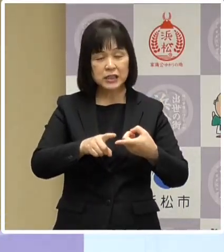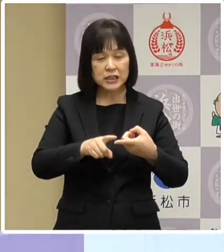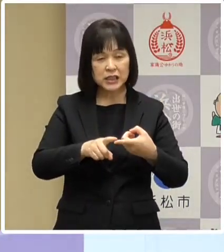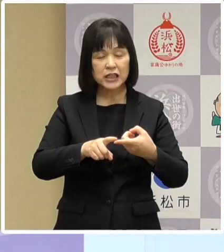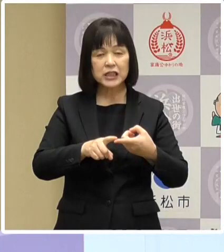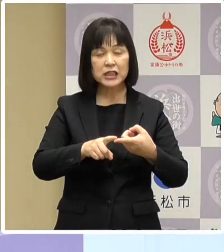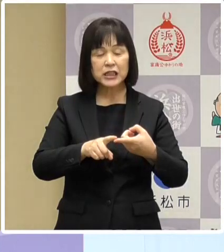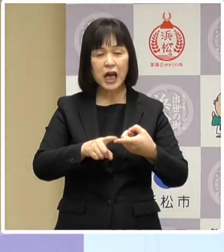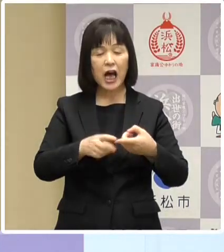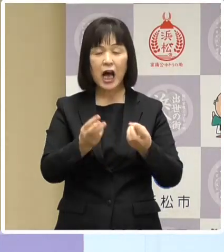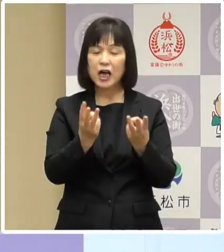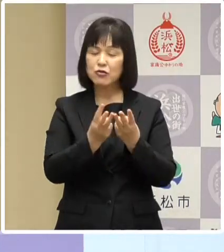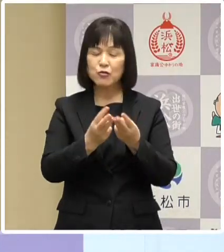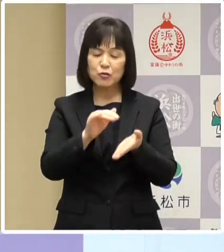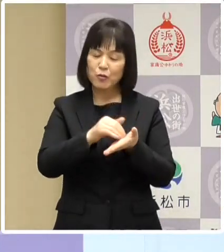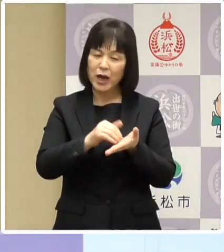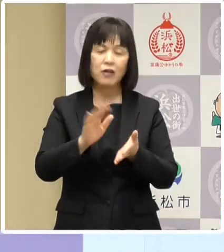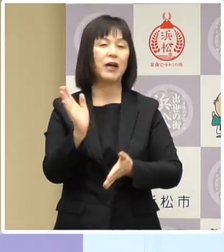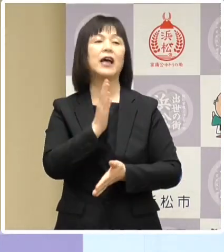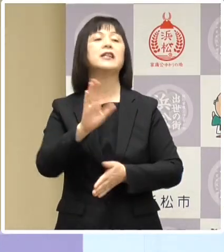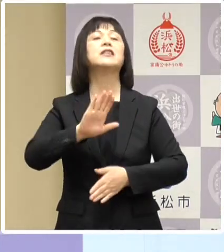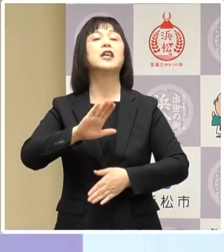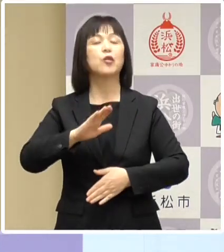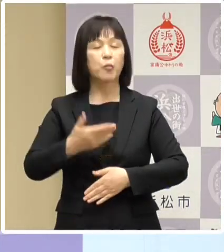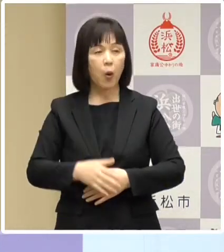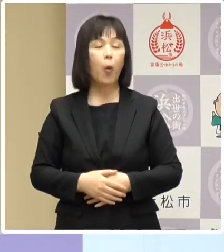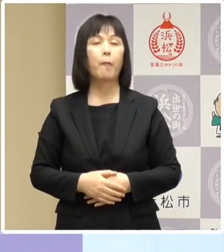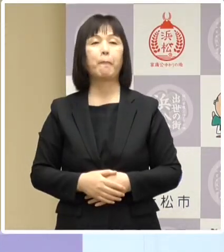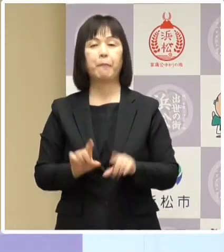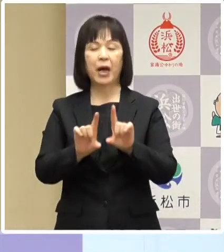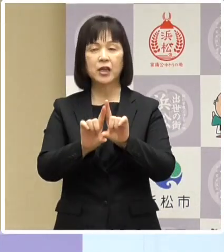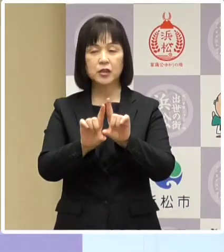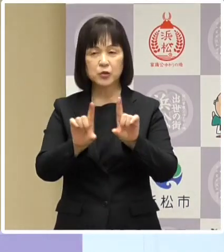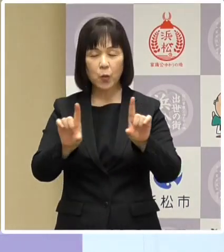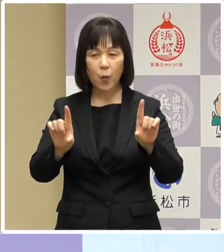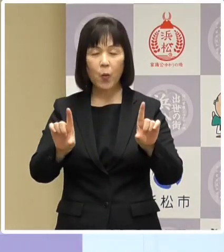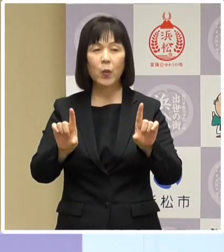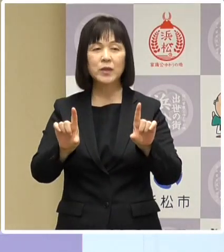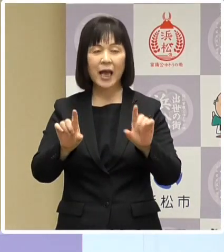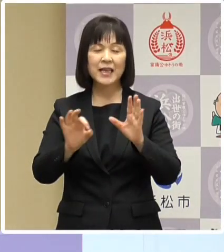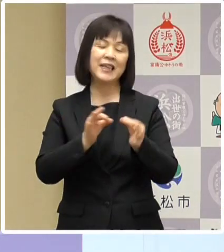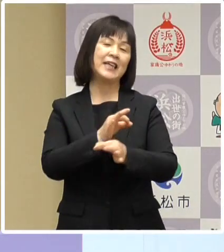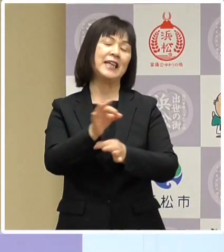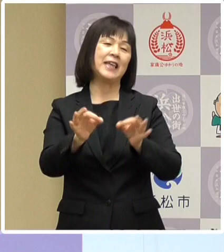今シミュレーションしているわけではありませんけれども、当然そうした効果を